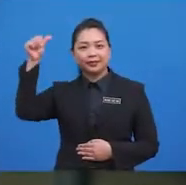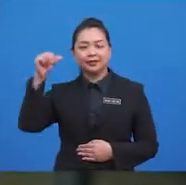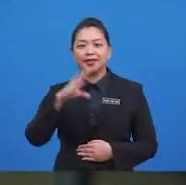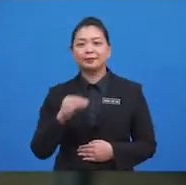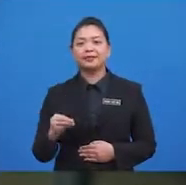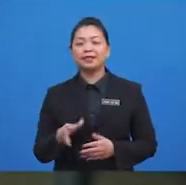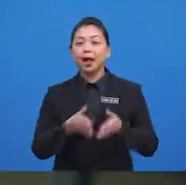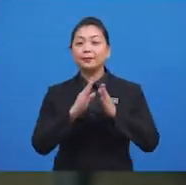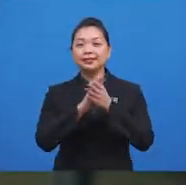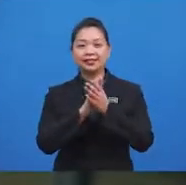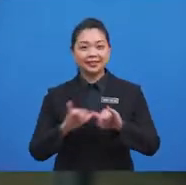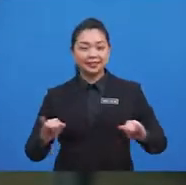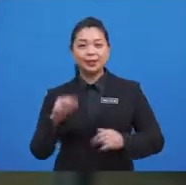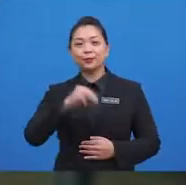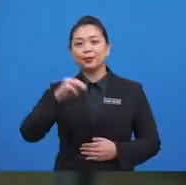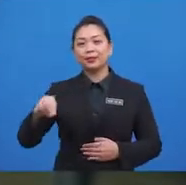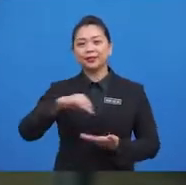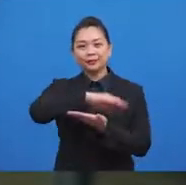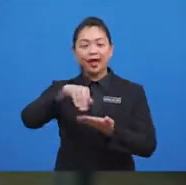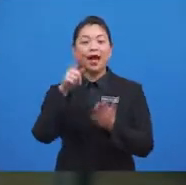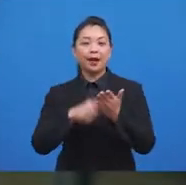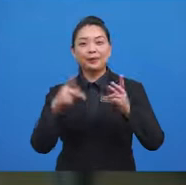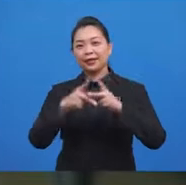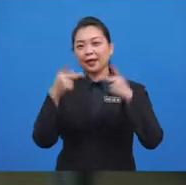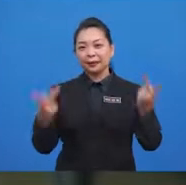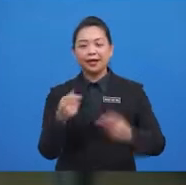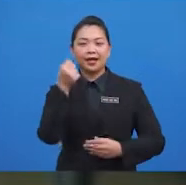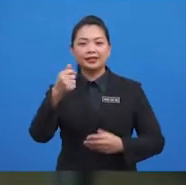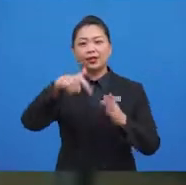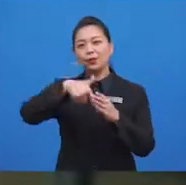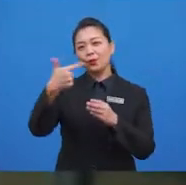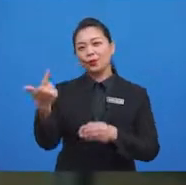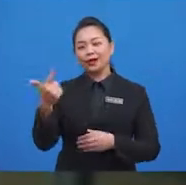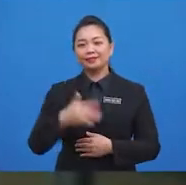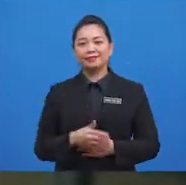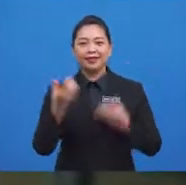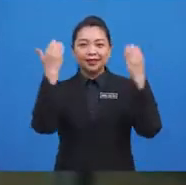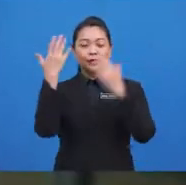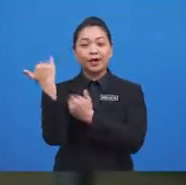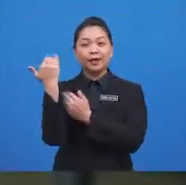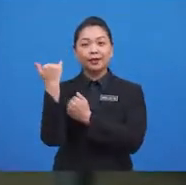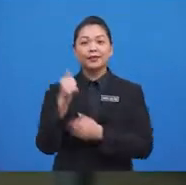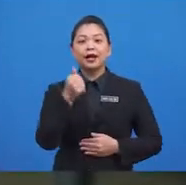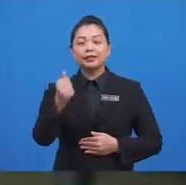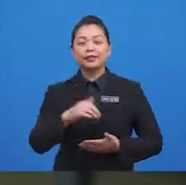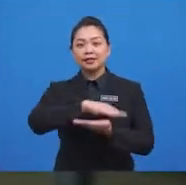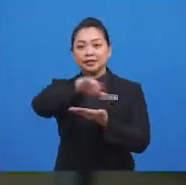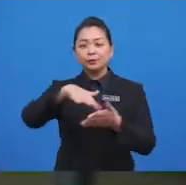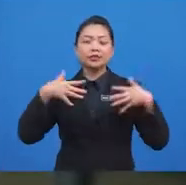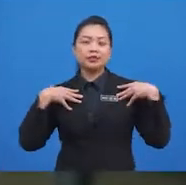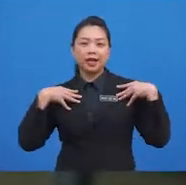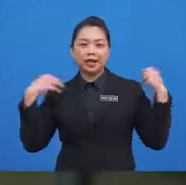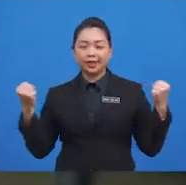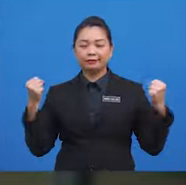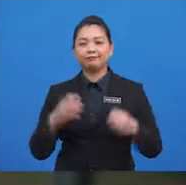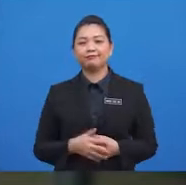Assalamualaikum dan salam sejahtera murid sekalian. Apa khabar anda di luar sana? Cikgu harap anda semua sihat dan